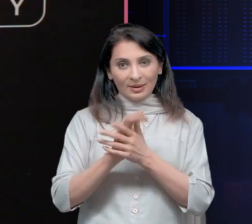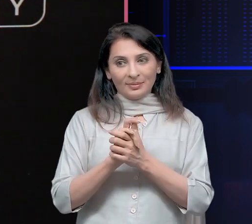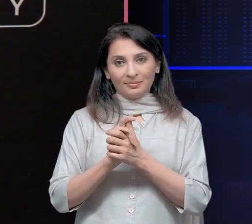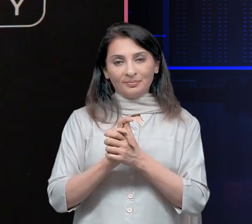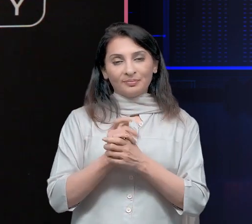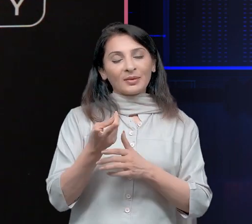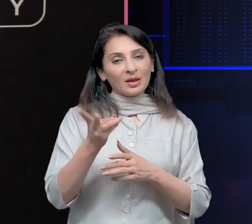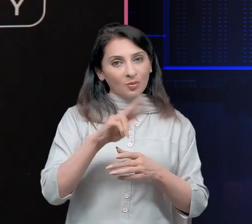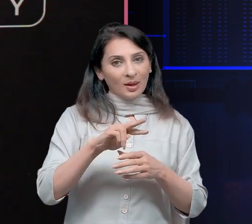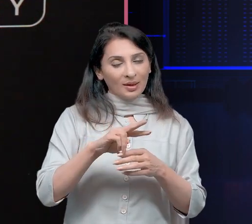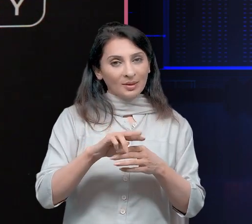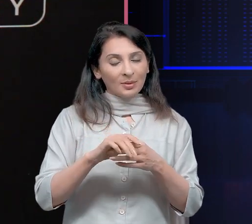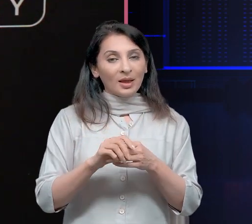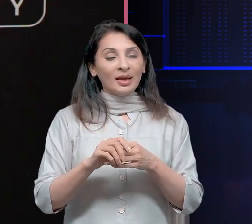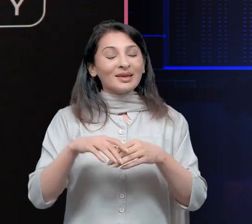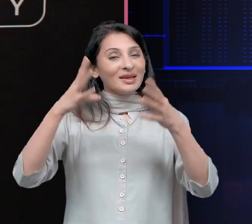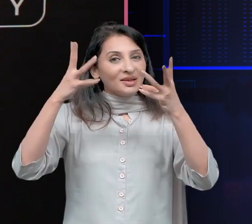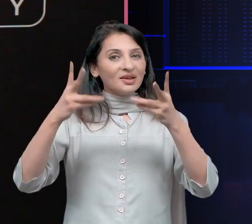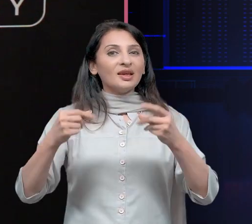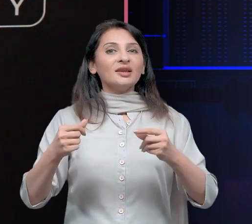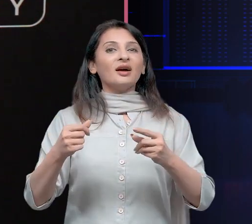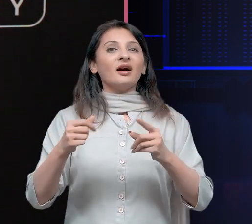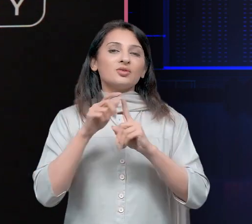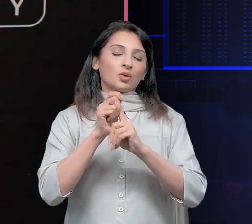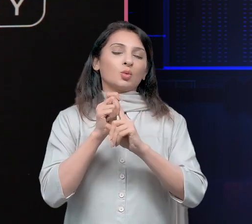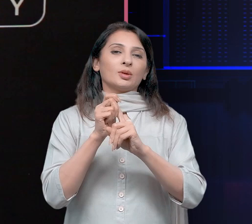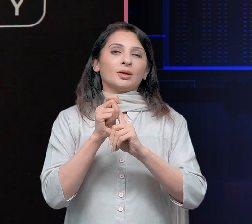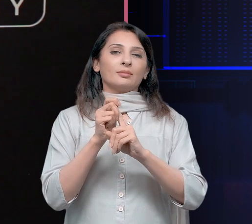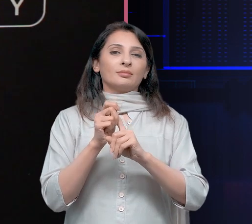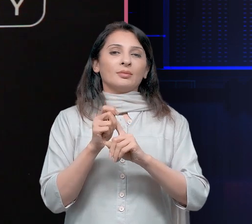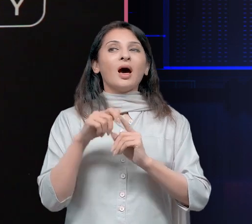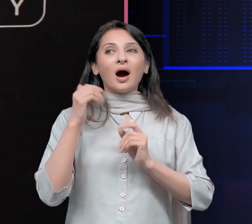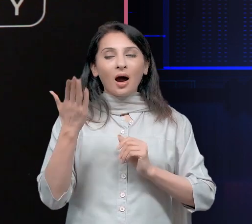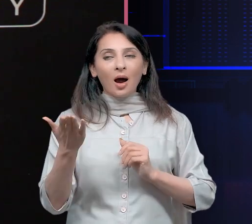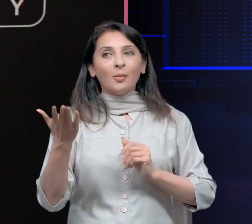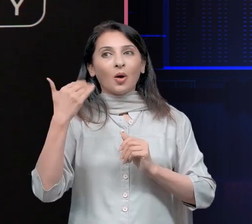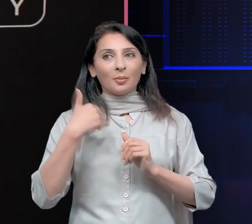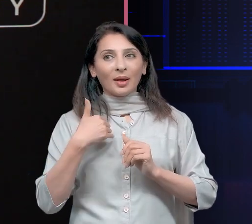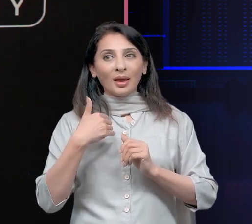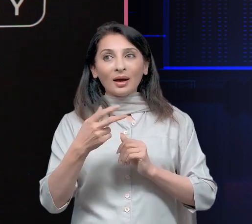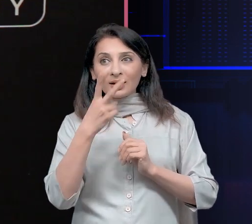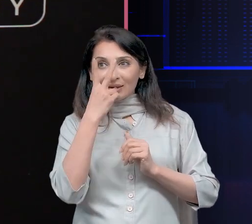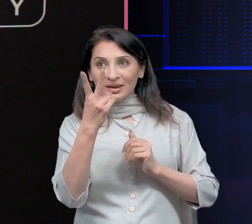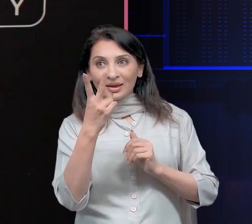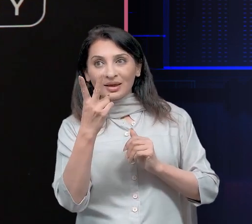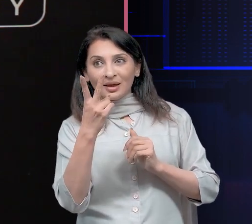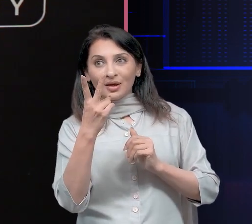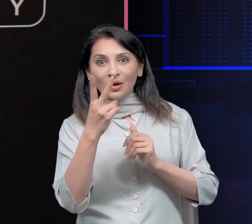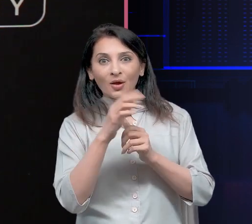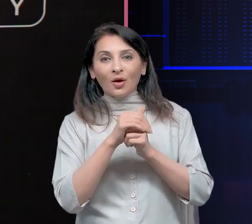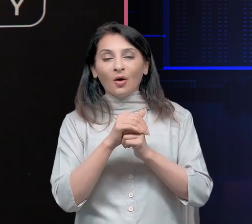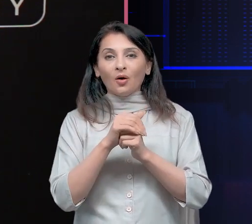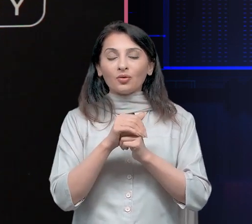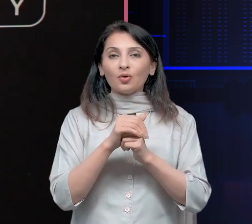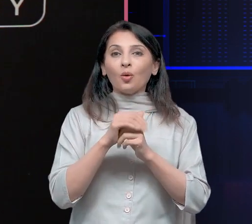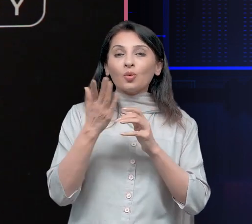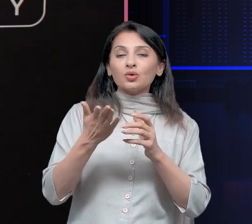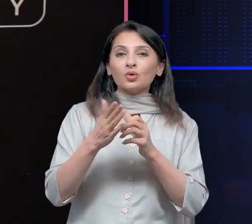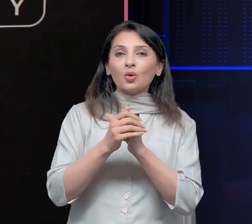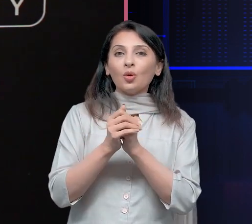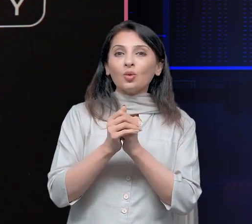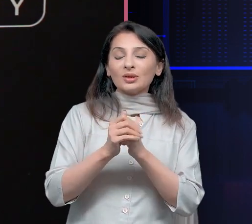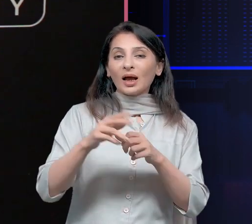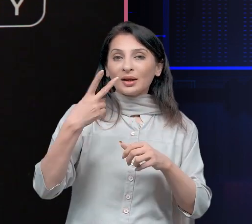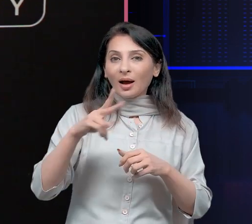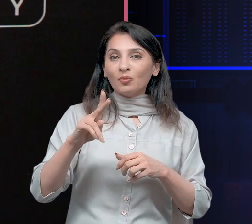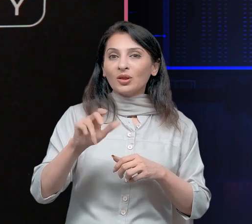پھر ریپیٹ کروں گی، ڈیٹا از امپورٹنٹ. آپ اور میں کچھ دیکھ لیں، اس کو اینیکڈوٹل ایویڈنس کہتے ہیں.